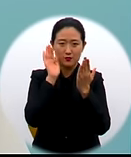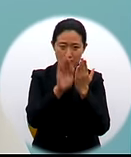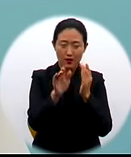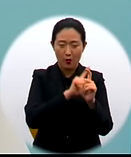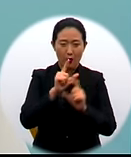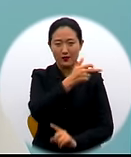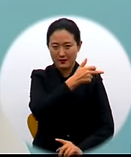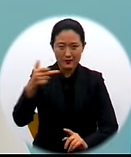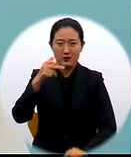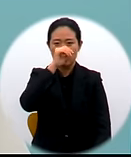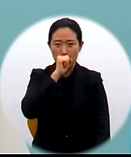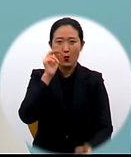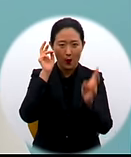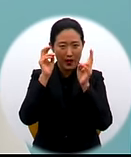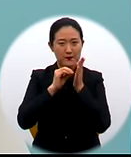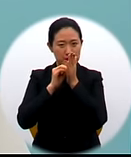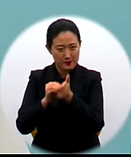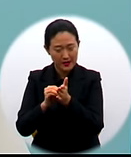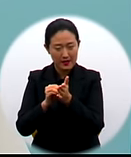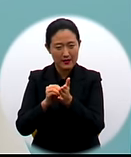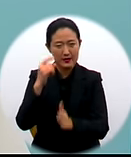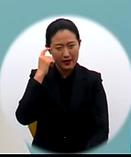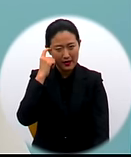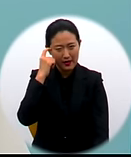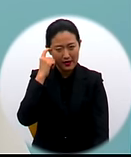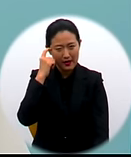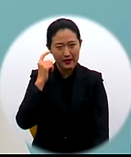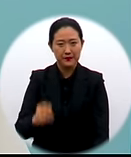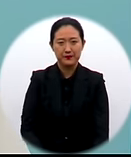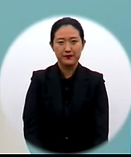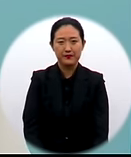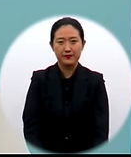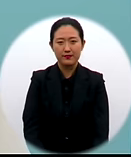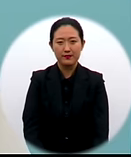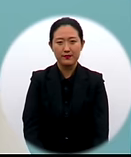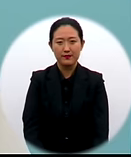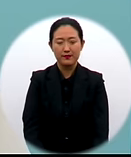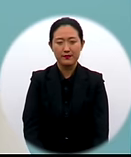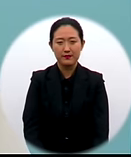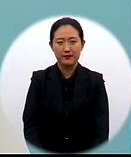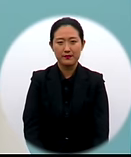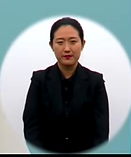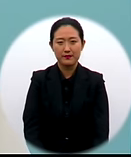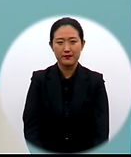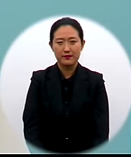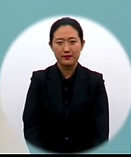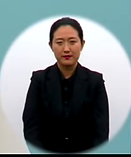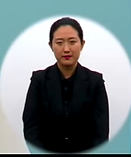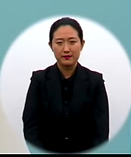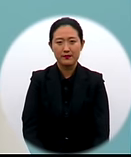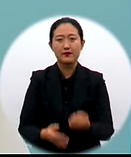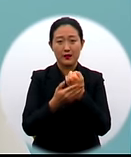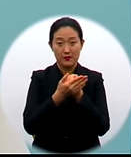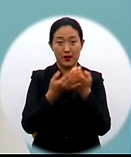인정받아서 더큰 회사로 이동하고, 이걸 바탕으로 글로벌 회사로 이동하고, 이 커리어 패스를 약간 그냥 자연스럽게 떠올릴 수